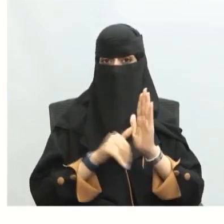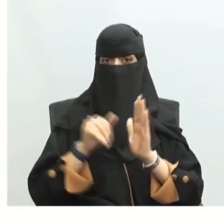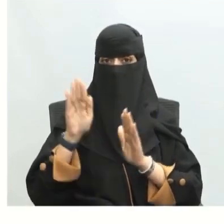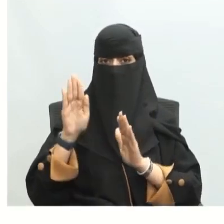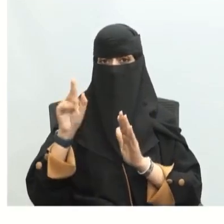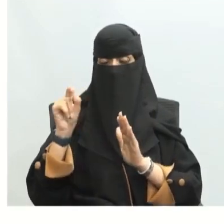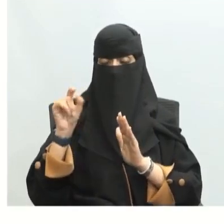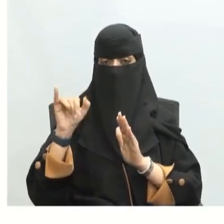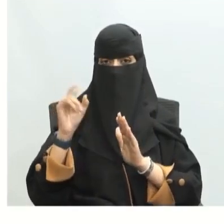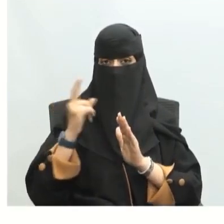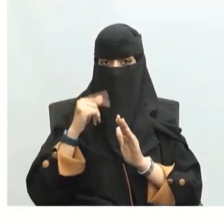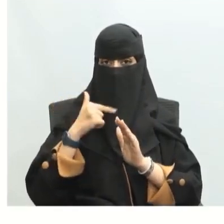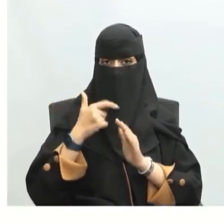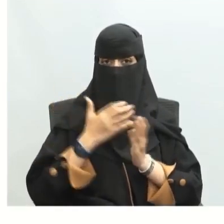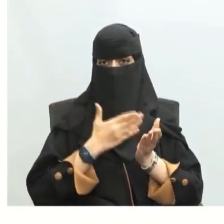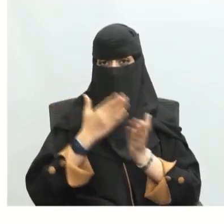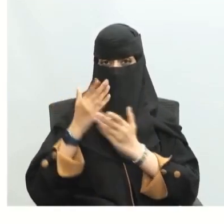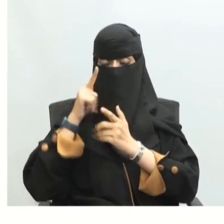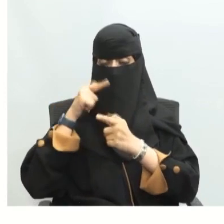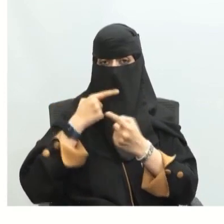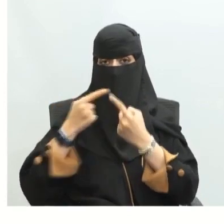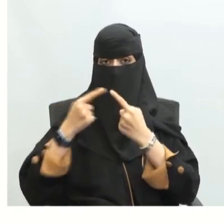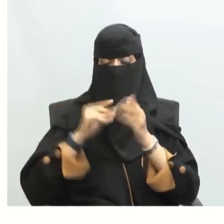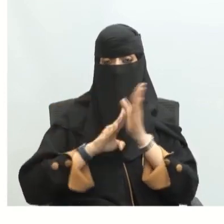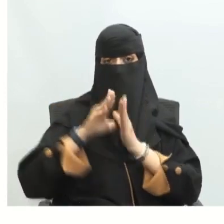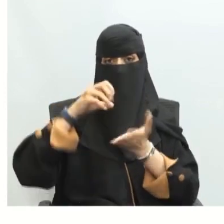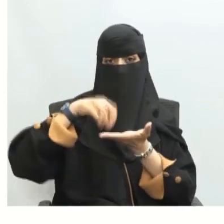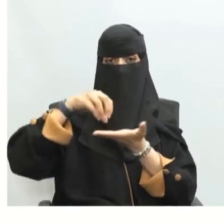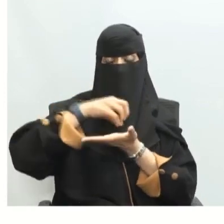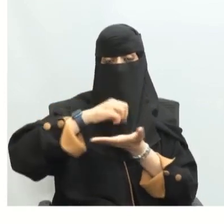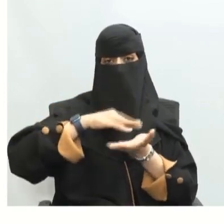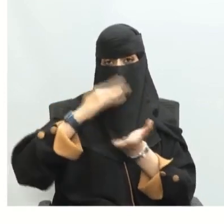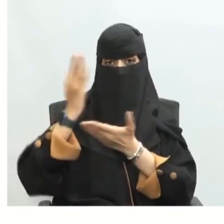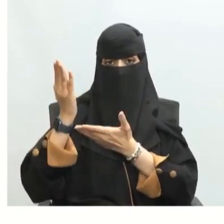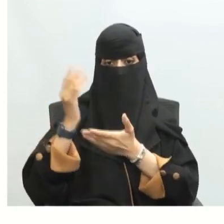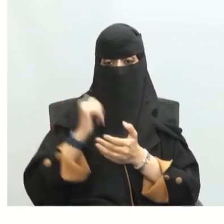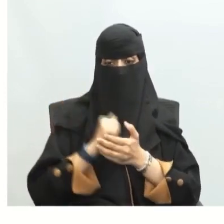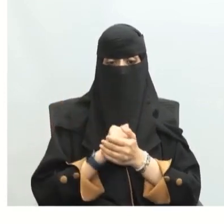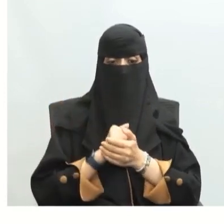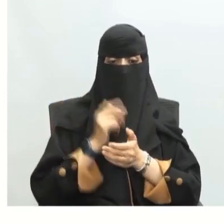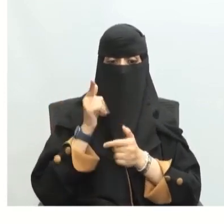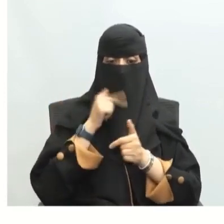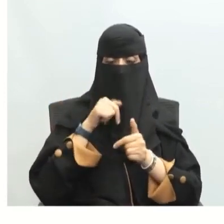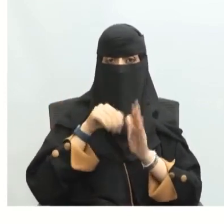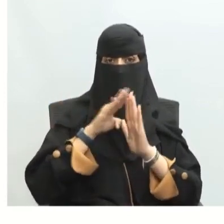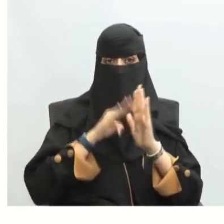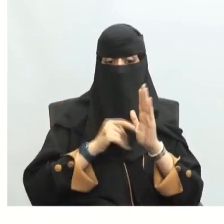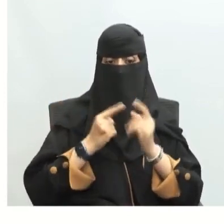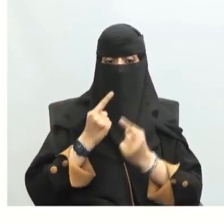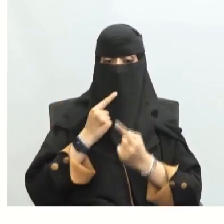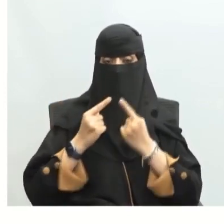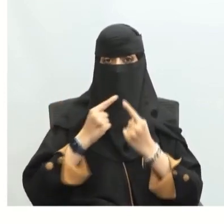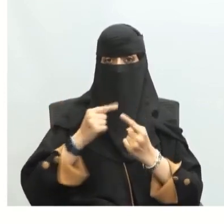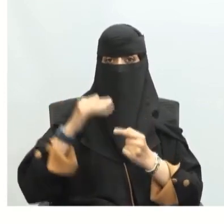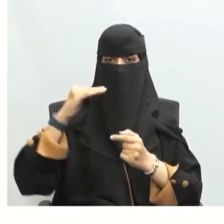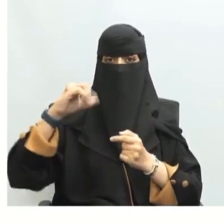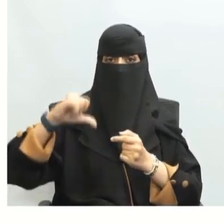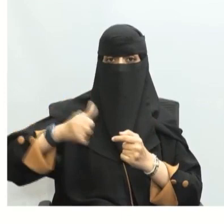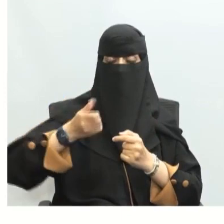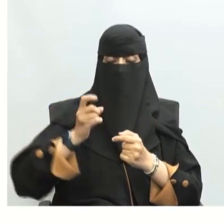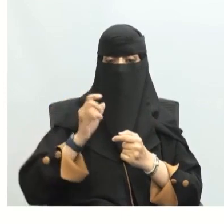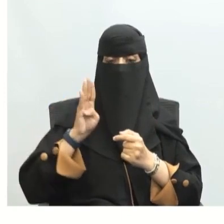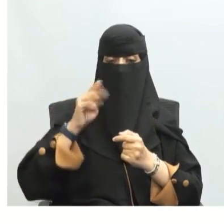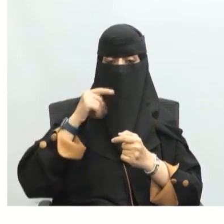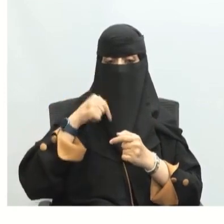سفير وهو لا يدعو الى الحوار الحضاري مع دول اخرى ايضا برنامج حواركم لاكتشاف المواه في